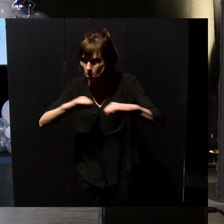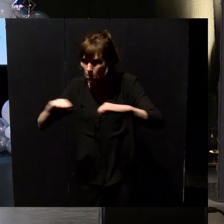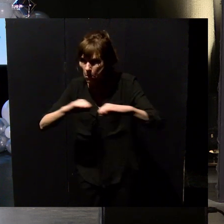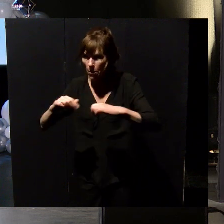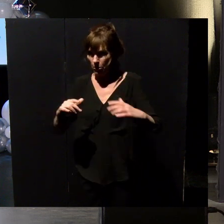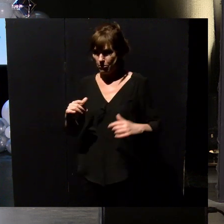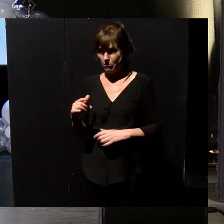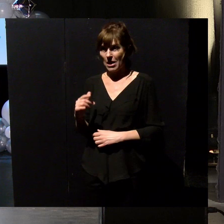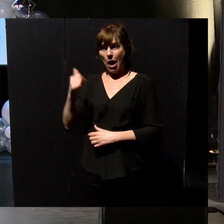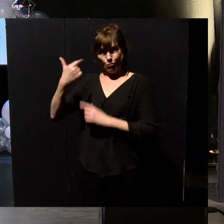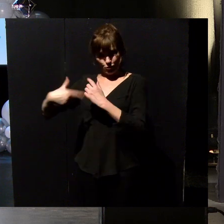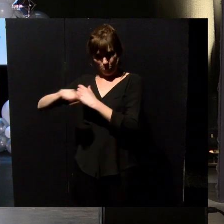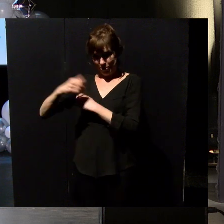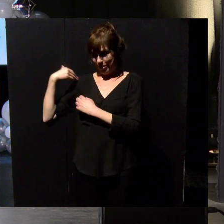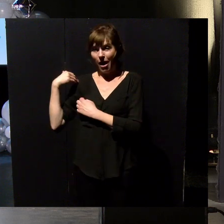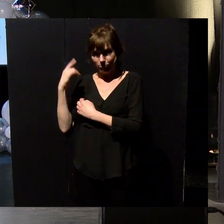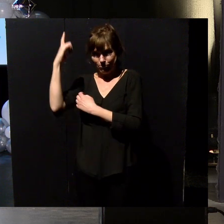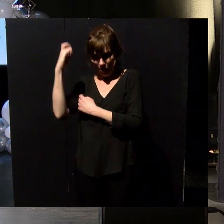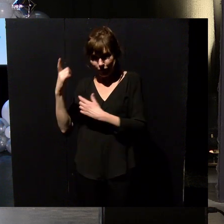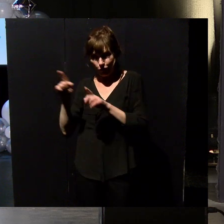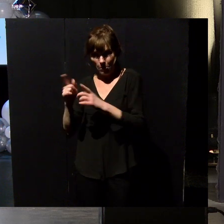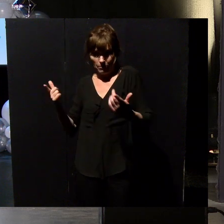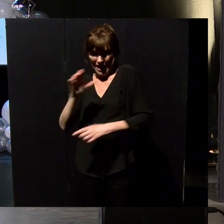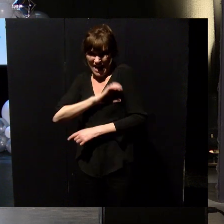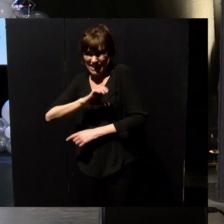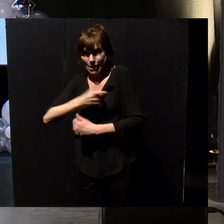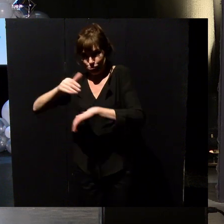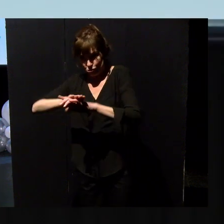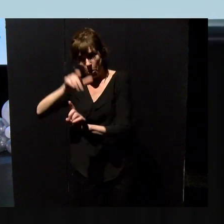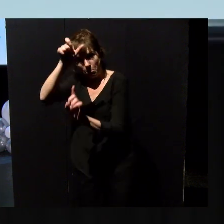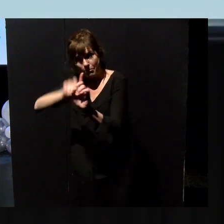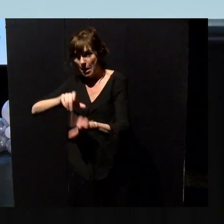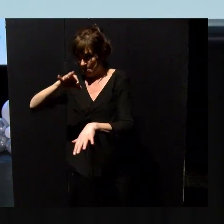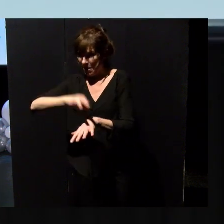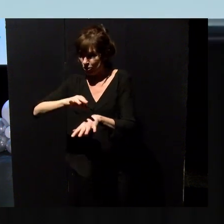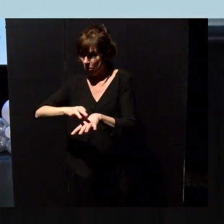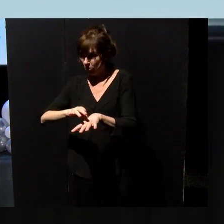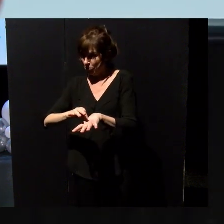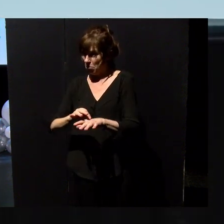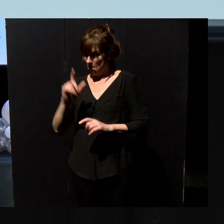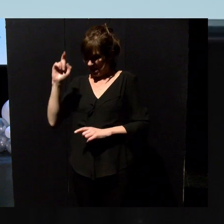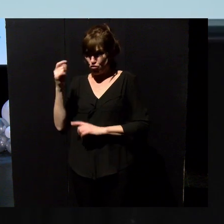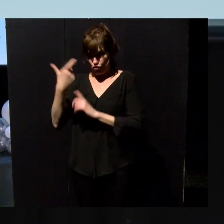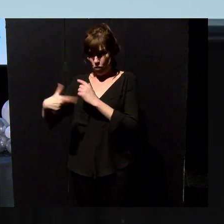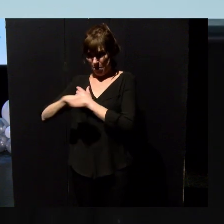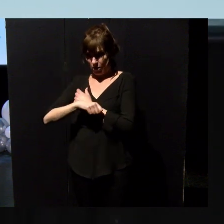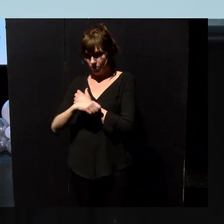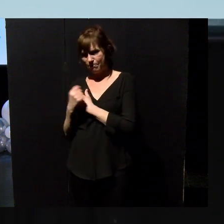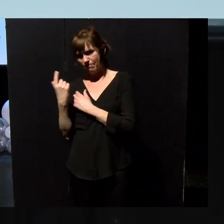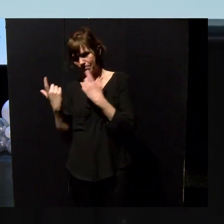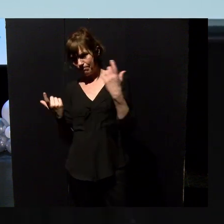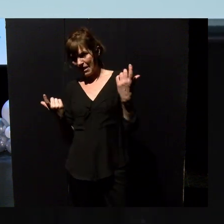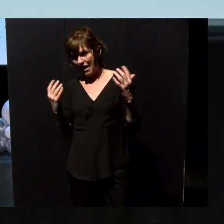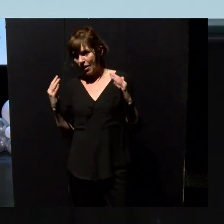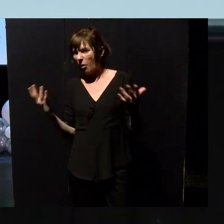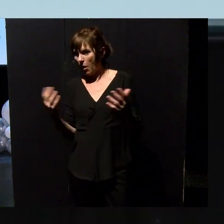essai clinique avec l'inclusion d'un premier patient, c'est de savoir si on fait cette rééducation avant la chirurgie, est-ce qu'on